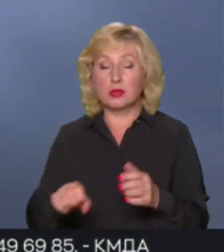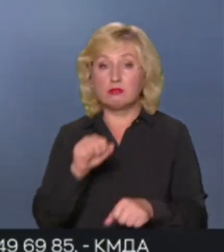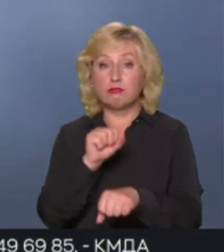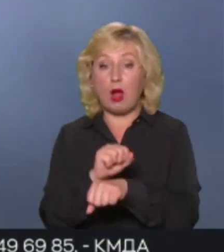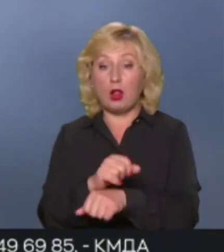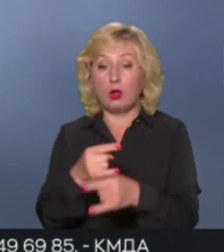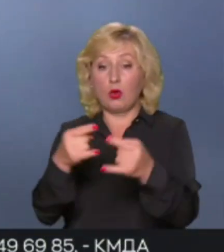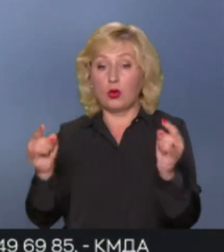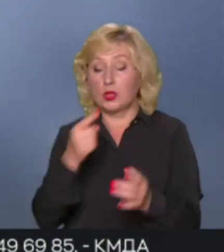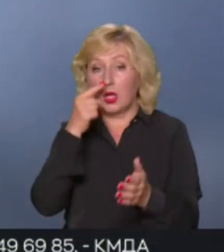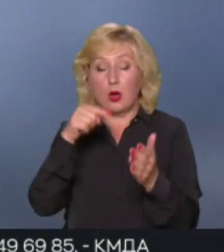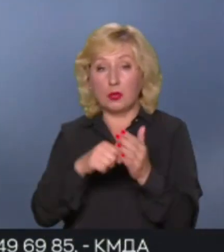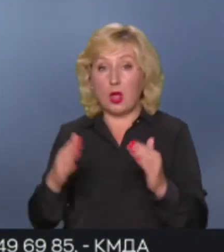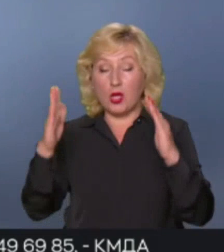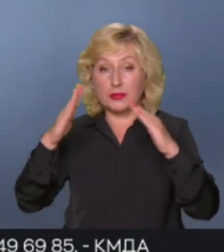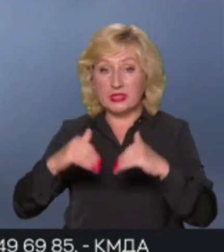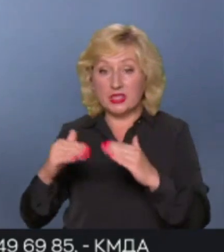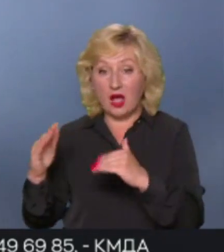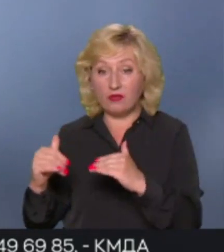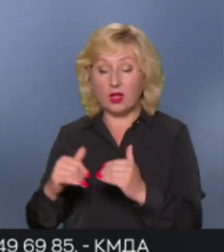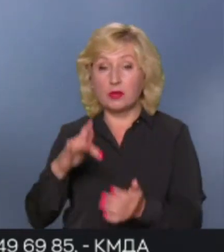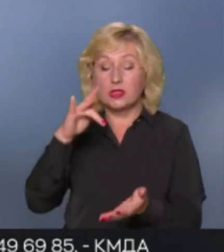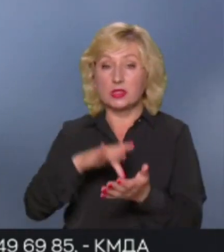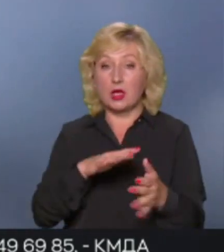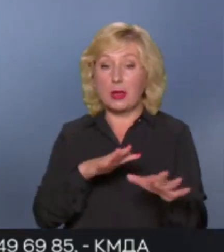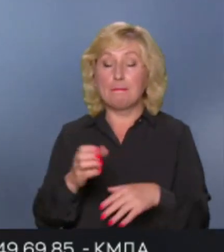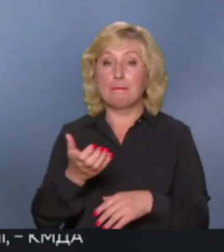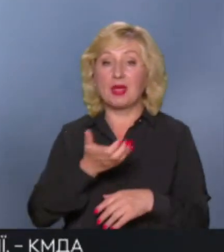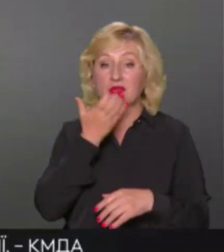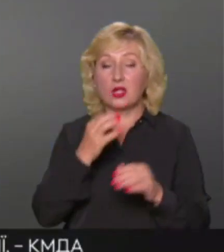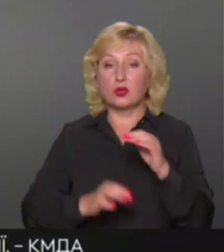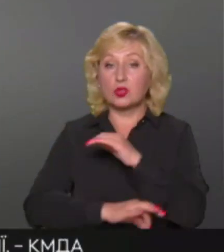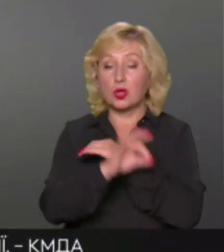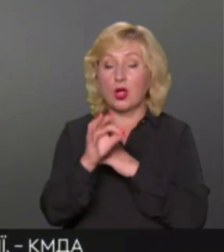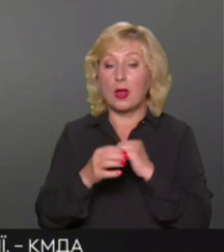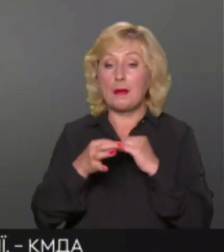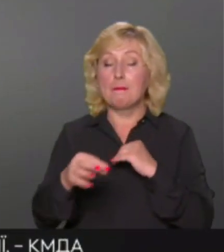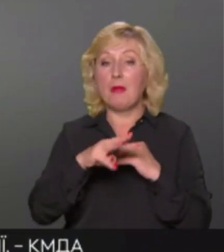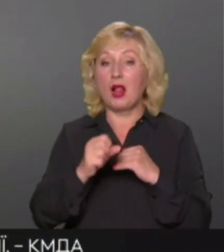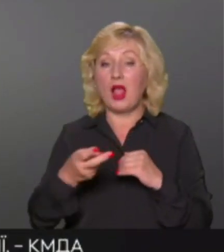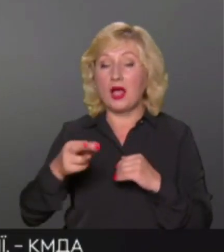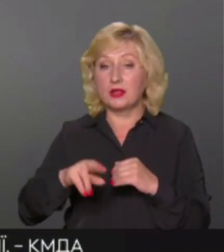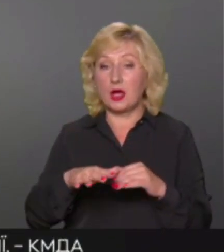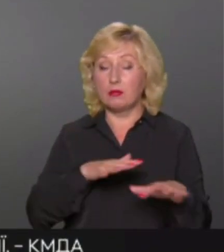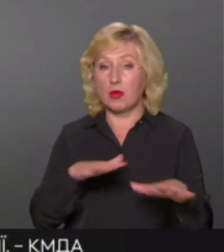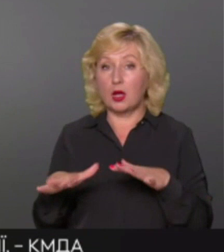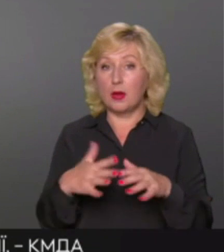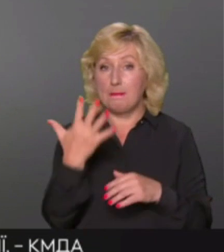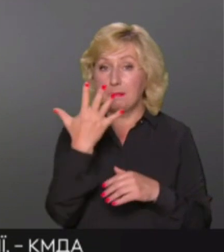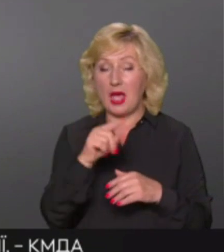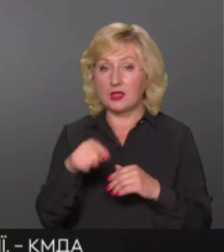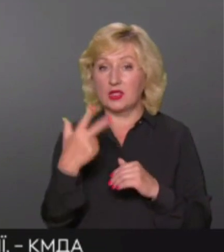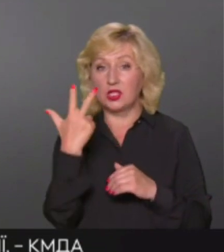не опинитись під завалами. Епіцентр був на південному сході провінції Малаття. Магнітуда становила